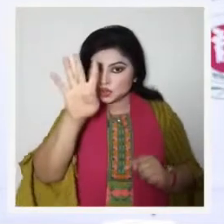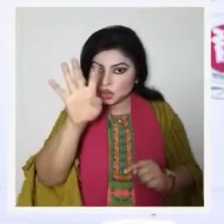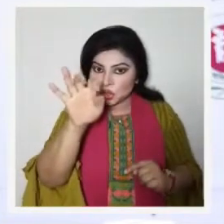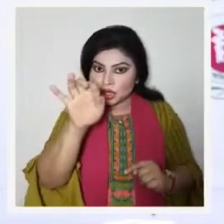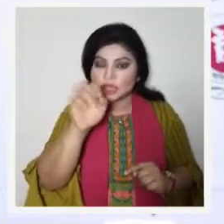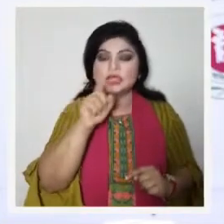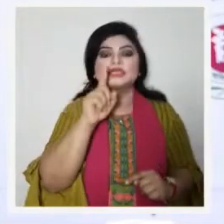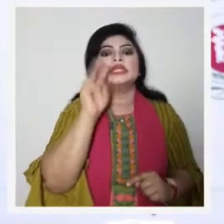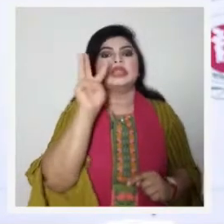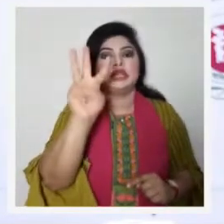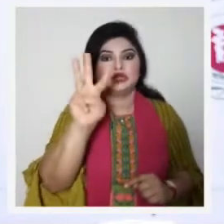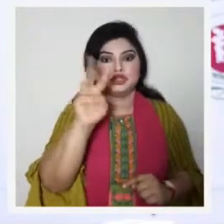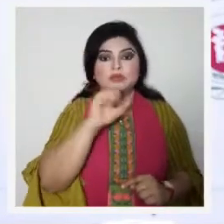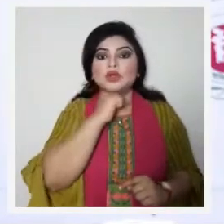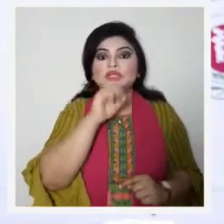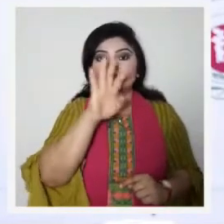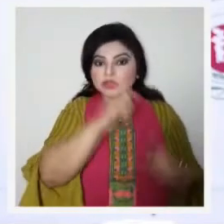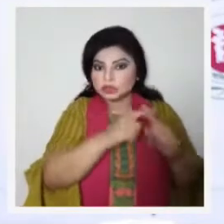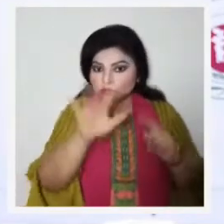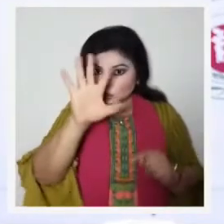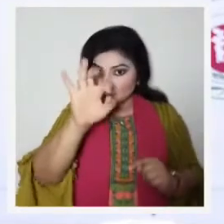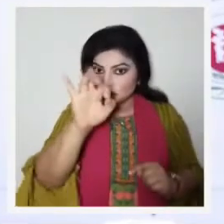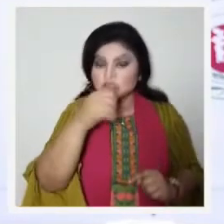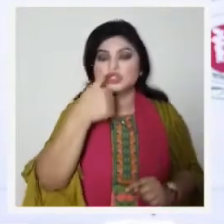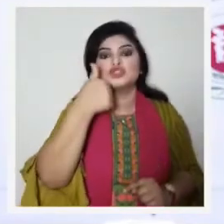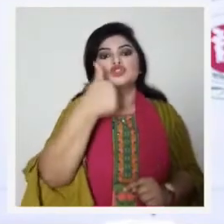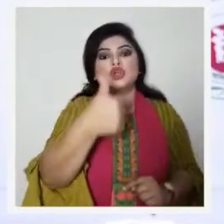24 ঘন্টায় যারা মৃত্যুবরণ করেছেন বয়স বিভাজনে